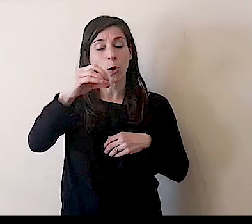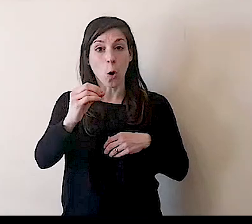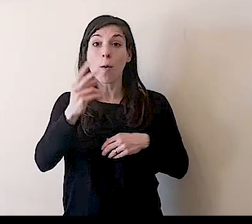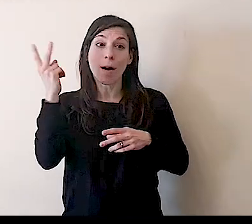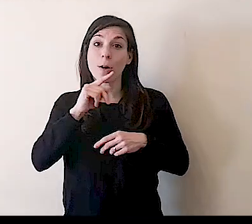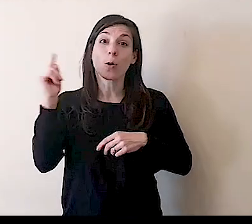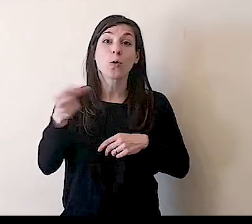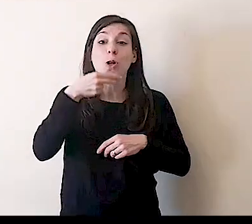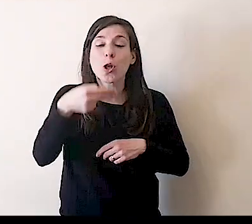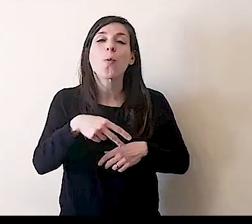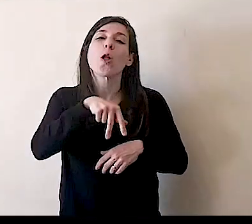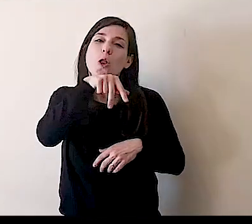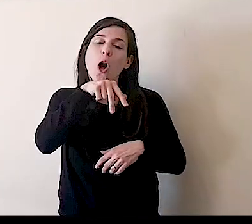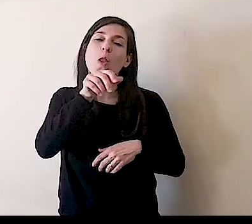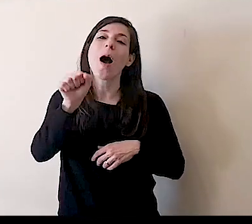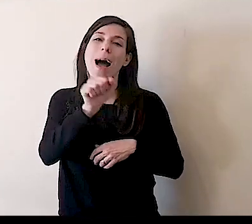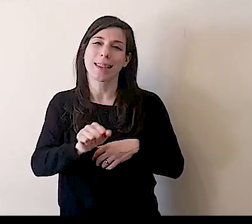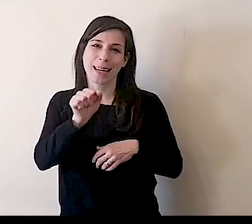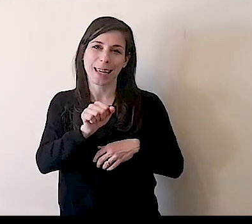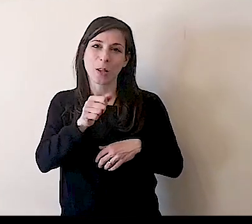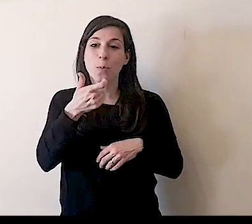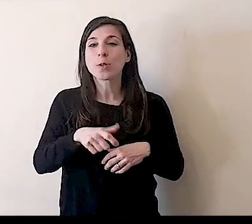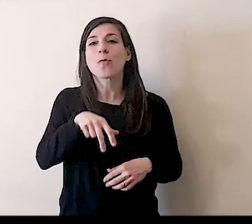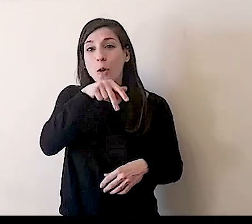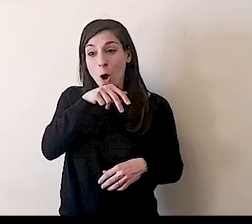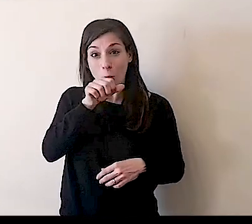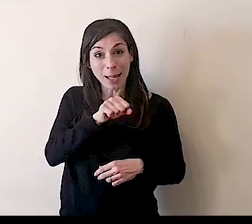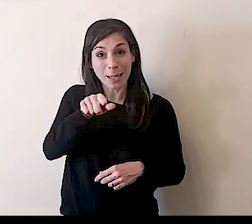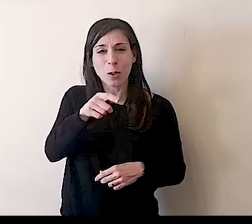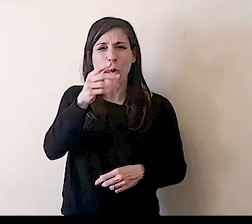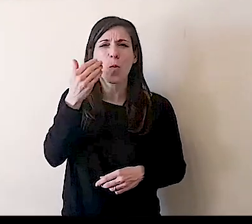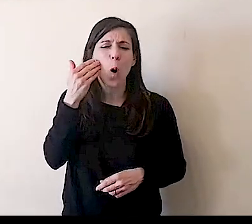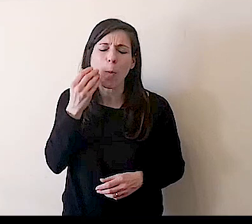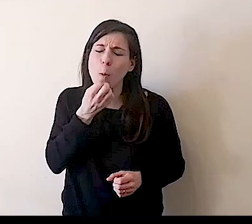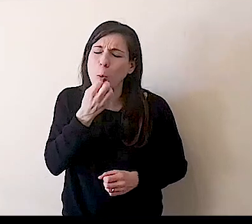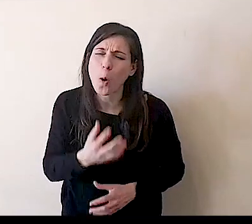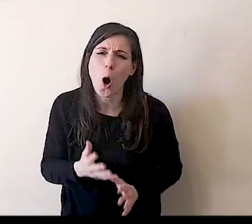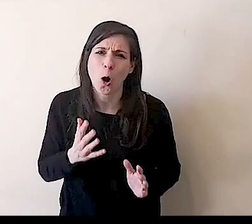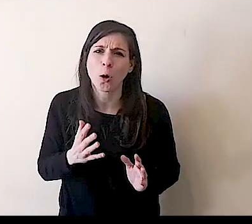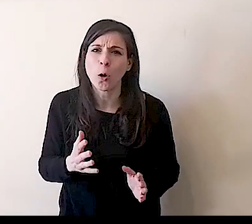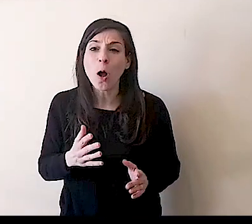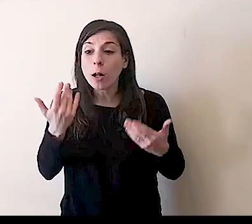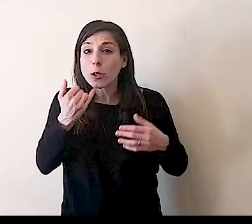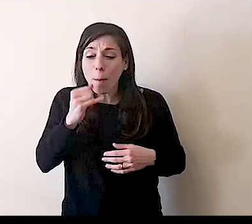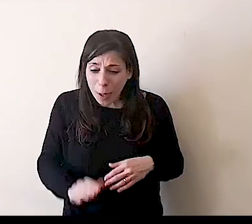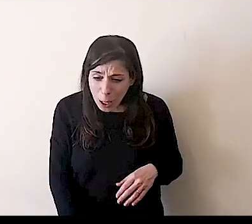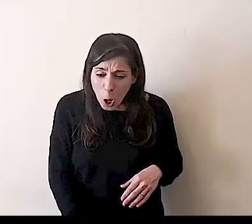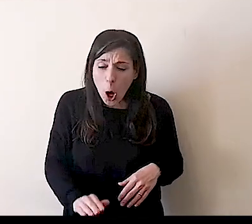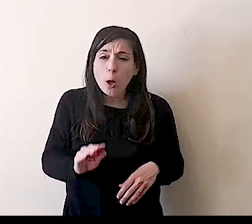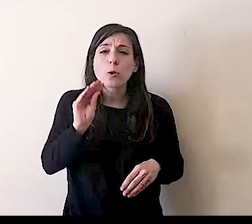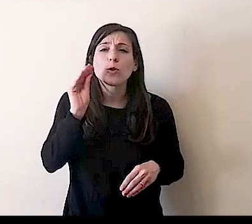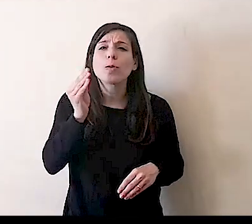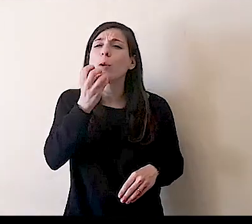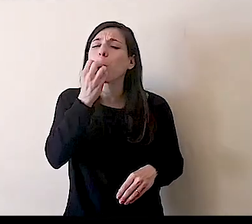lo chiamavano tutti nonno andreino perché nonno andreino era un uomo buono era stato buono fin da